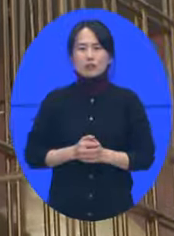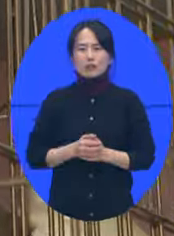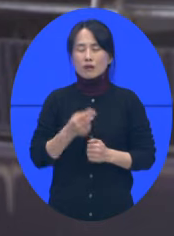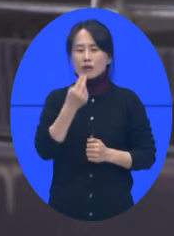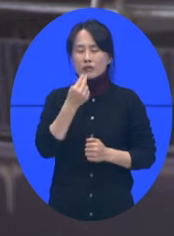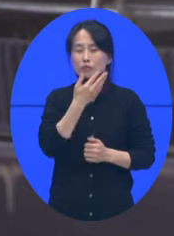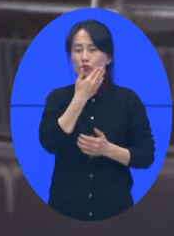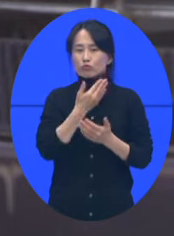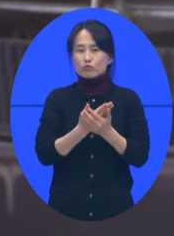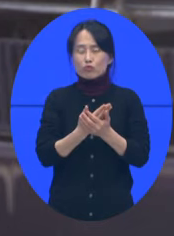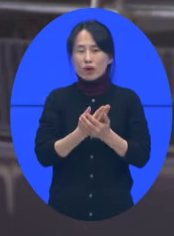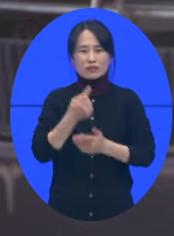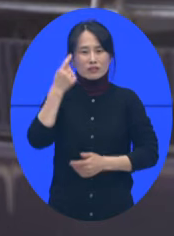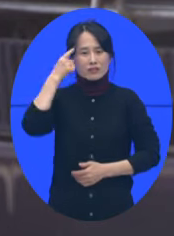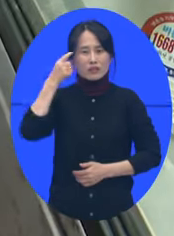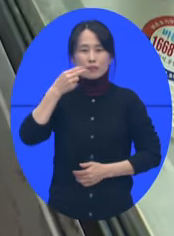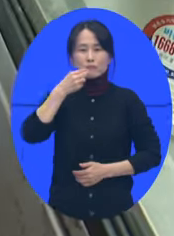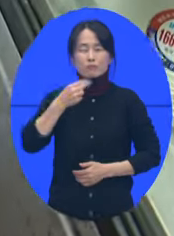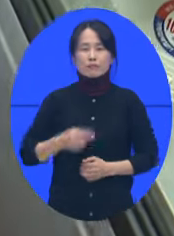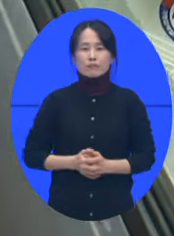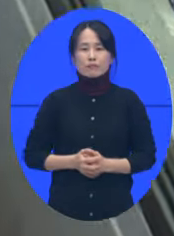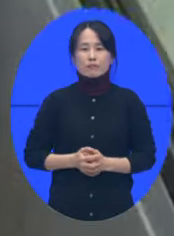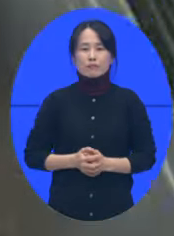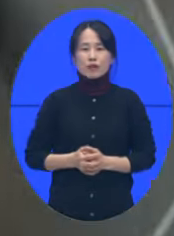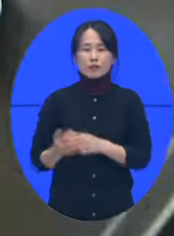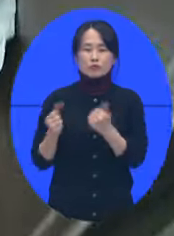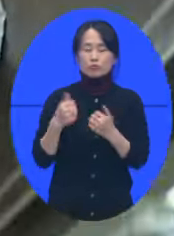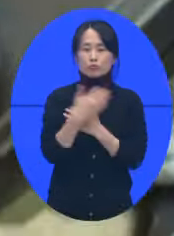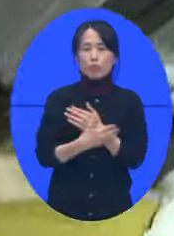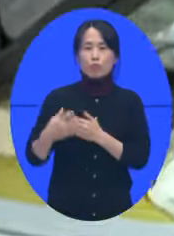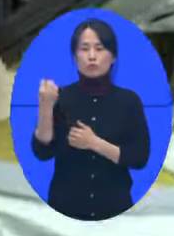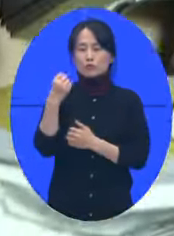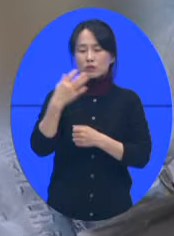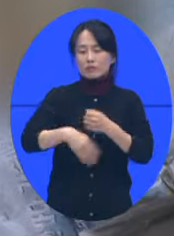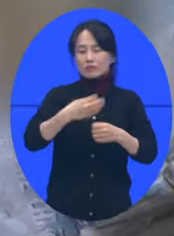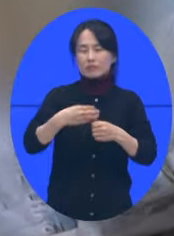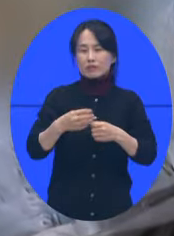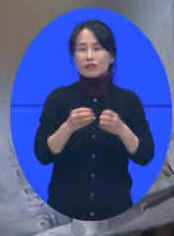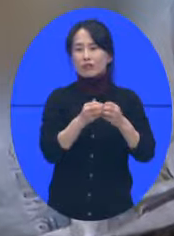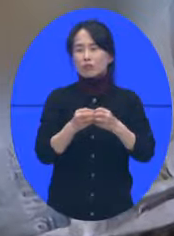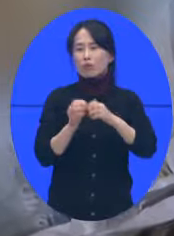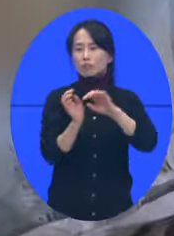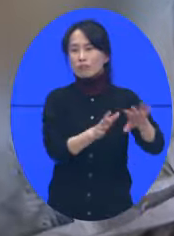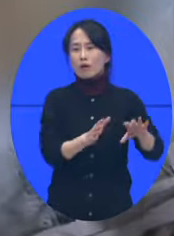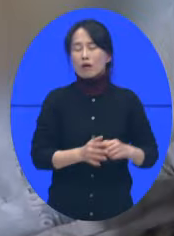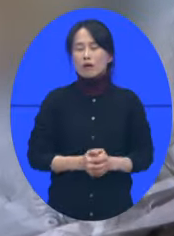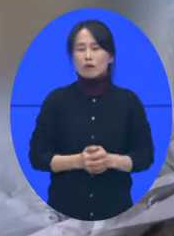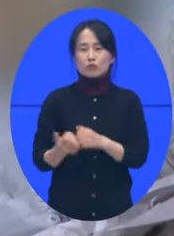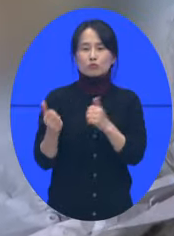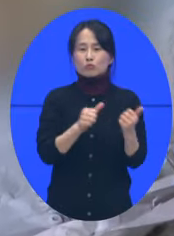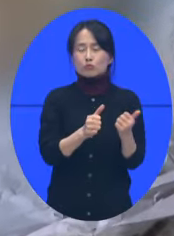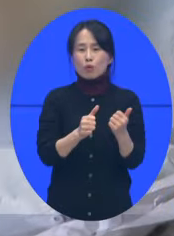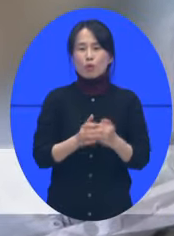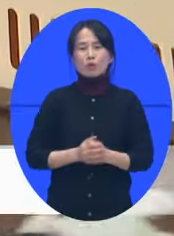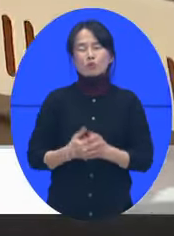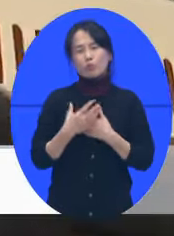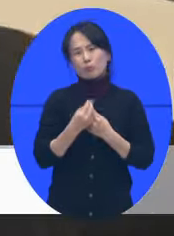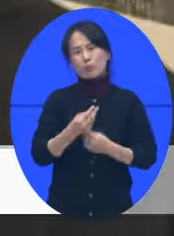존중은 어디에서도 찾아볼 수 없습니다. 사체는 신문지에 싸서 대충 냉장고에, 죽어서도 편치